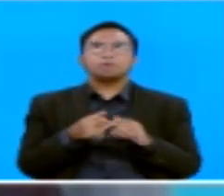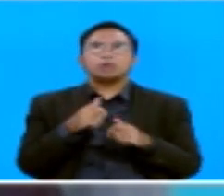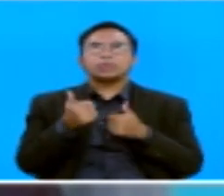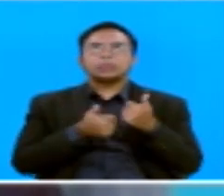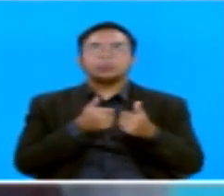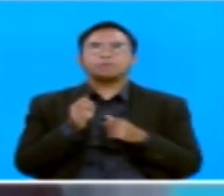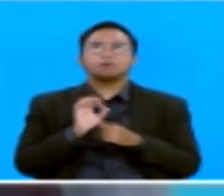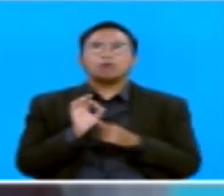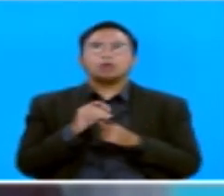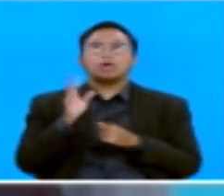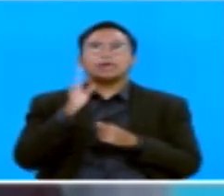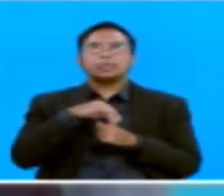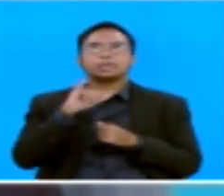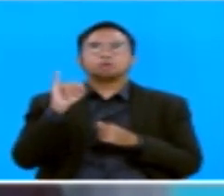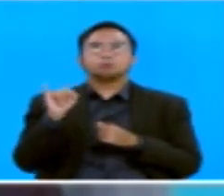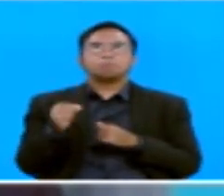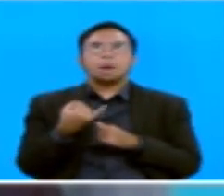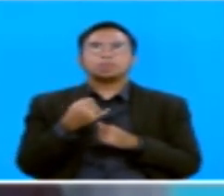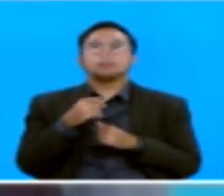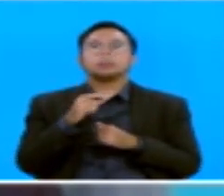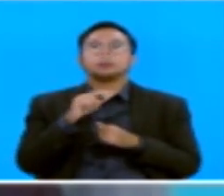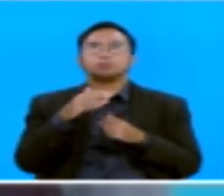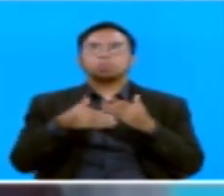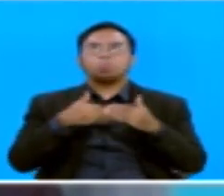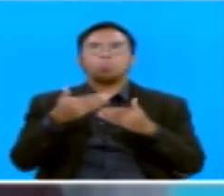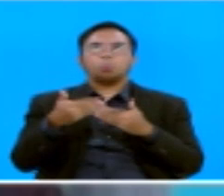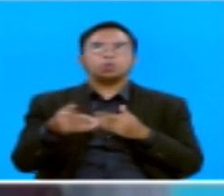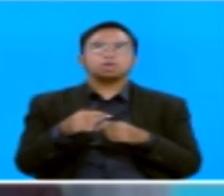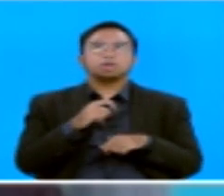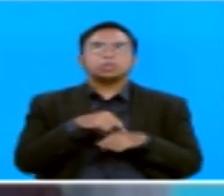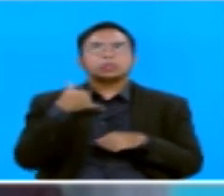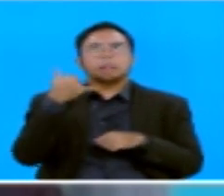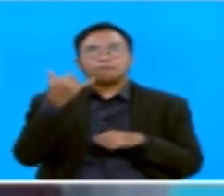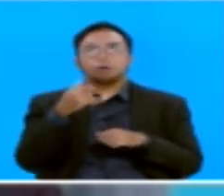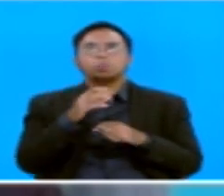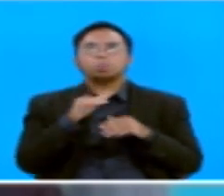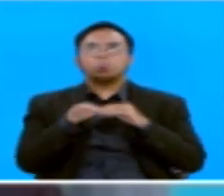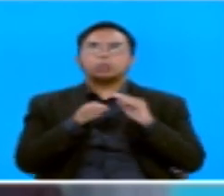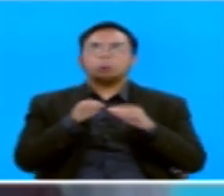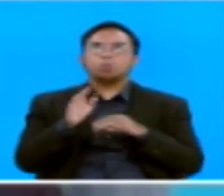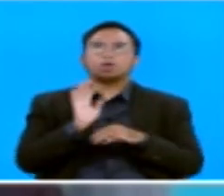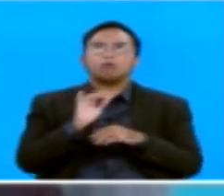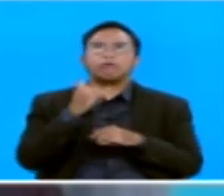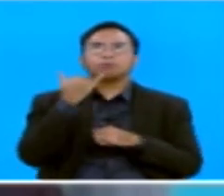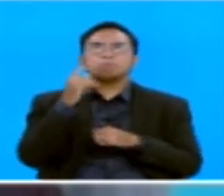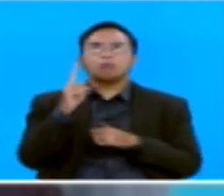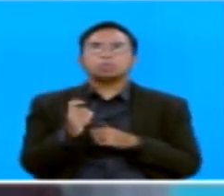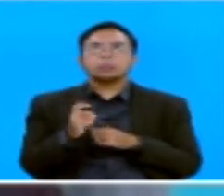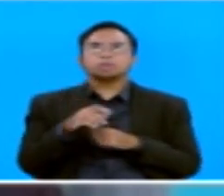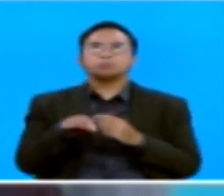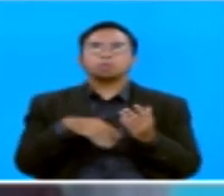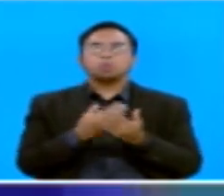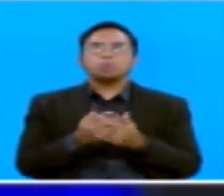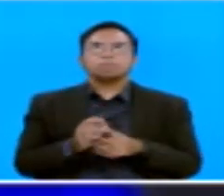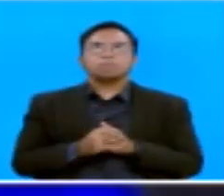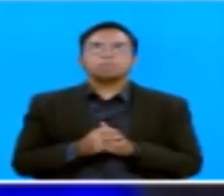Sabtu, dan seterusnya, saya telepon, saya hubungi, HP sudah tidak aktif dua-duanya. Sampai sekarang.